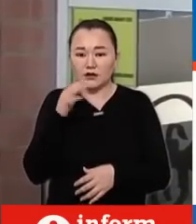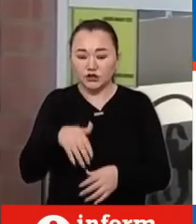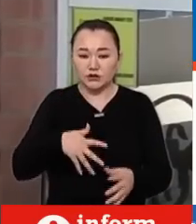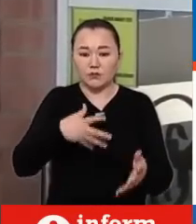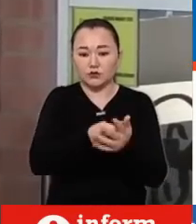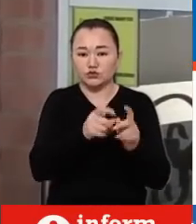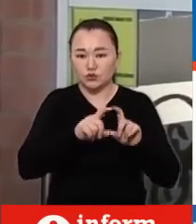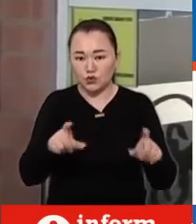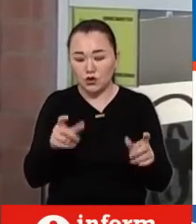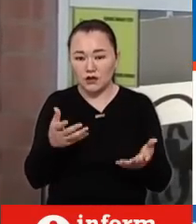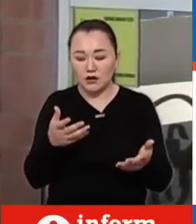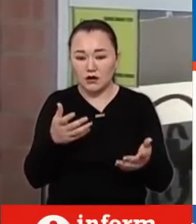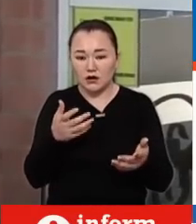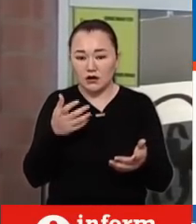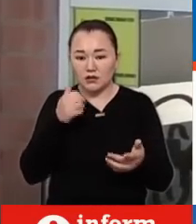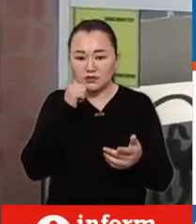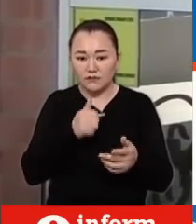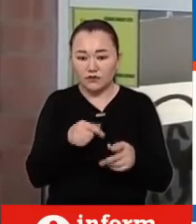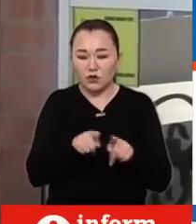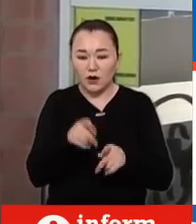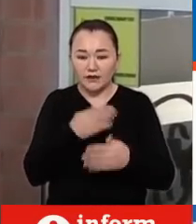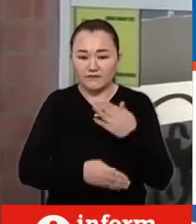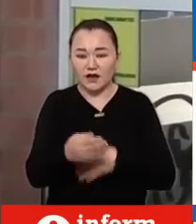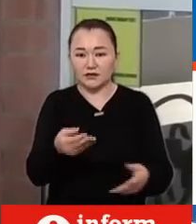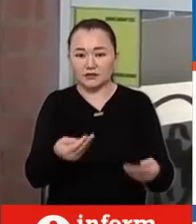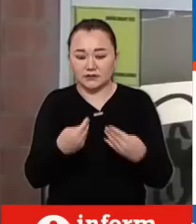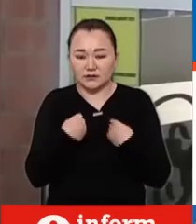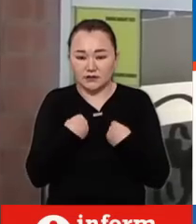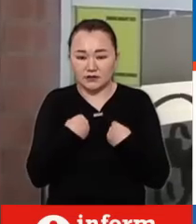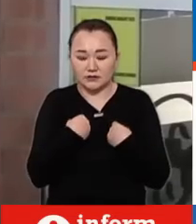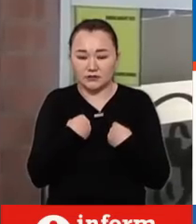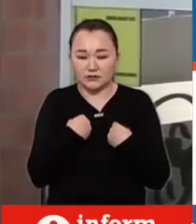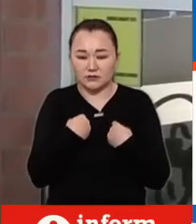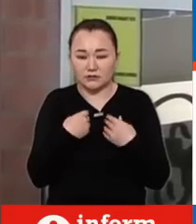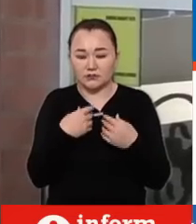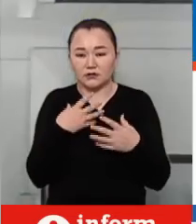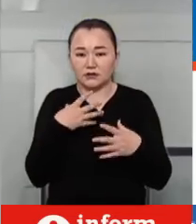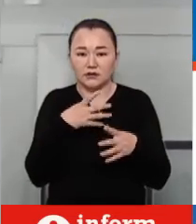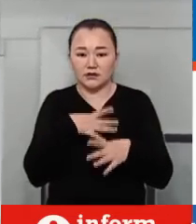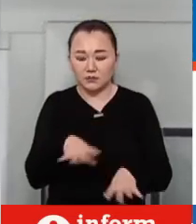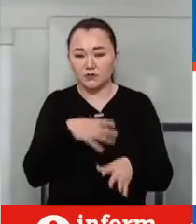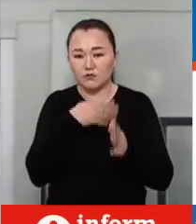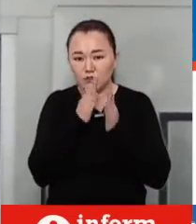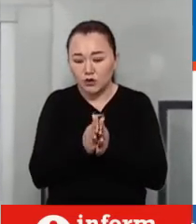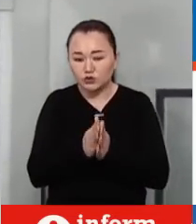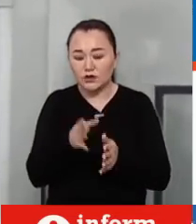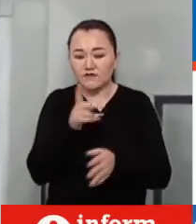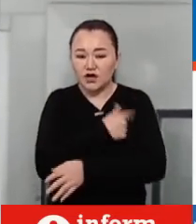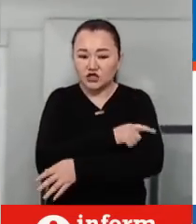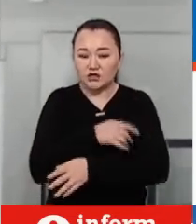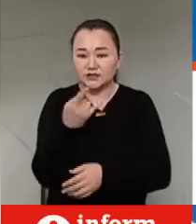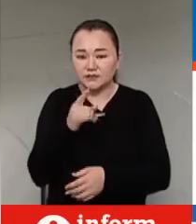бала мектепке баланы ертең үйтіп маған инвалид қылып не істемеуін сұраймын енді. Ал дәрігерлер өрімдей